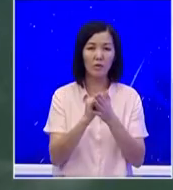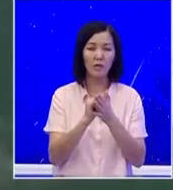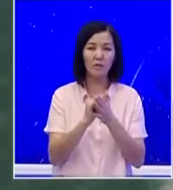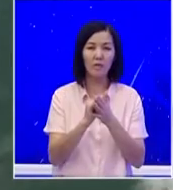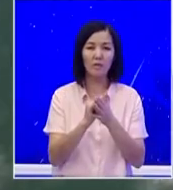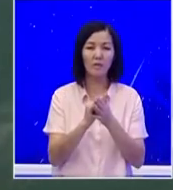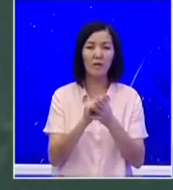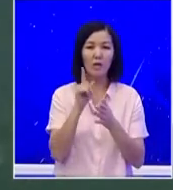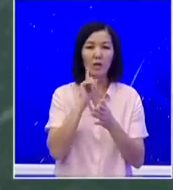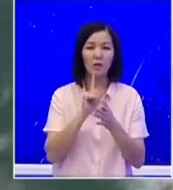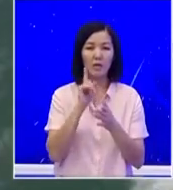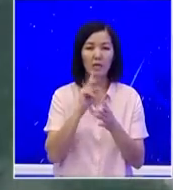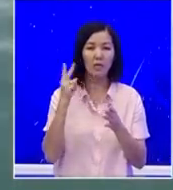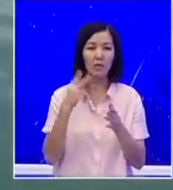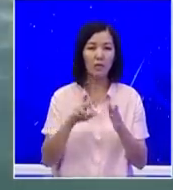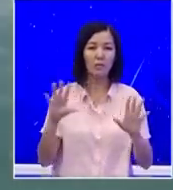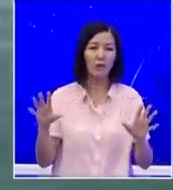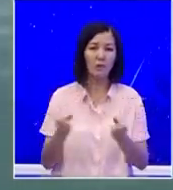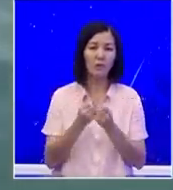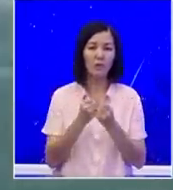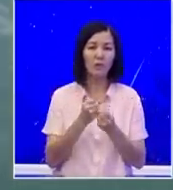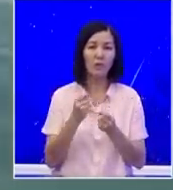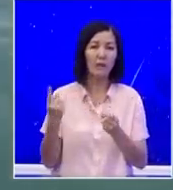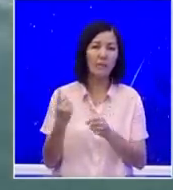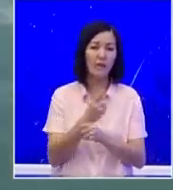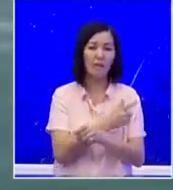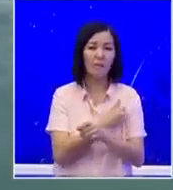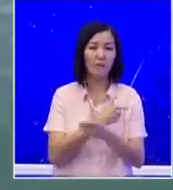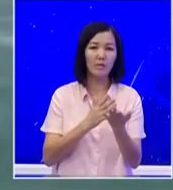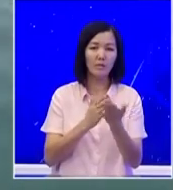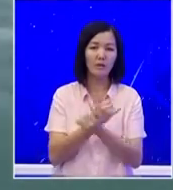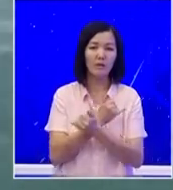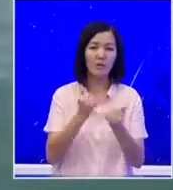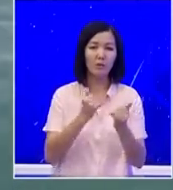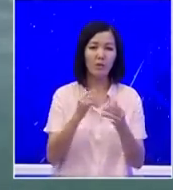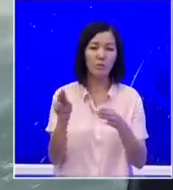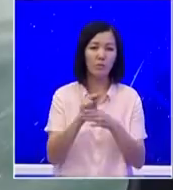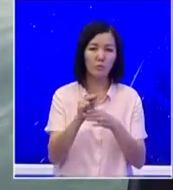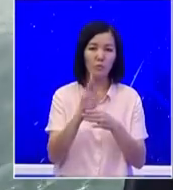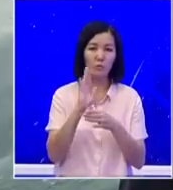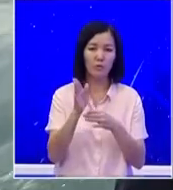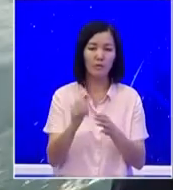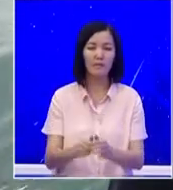Серіктестік жалдайтын 20 құтқарушыға алғашқы медициналық көмек құтқару тәсілдерін үйретпек.